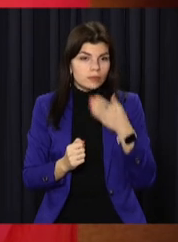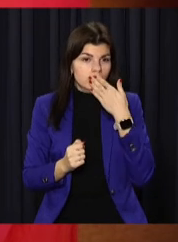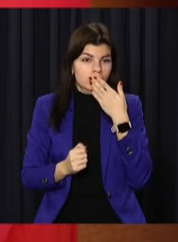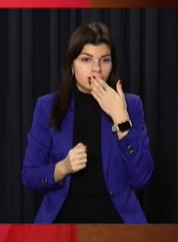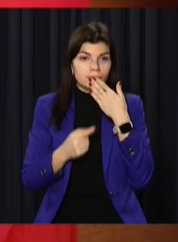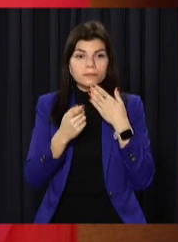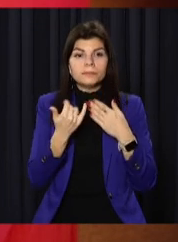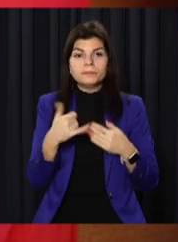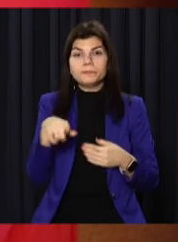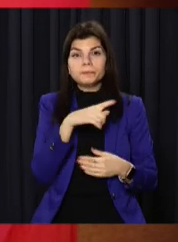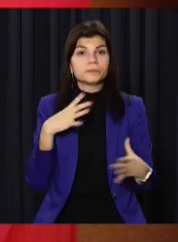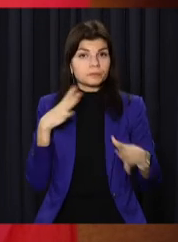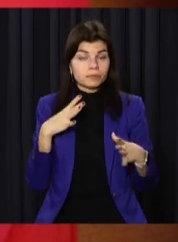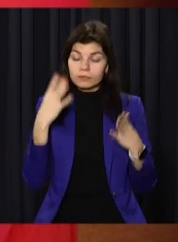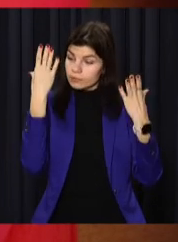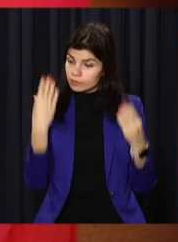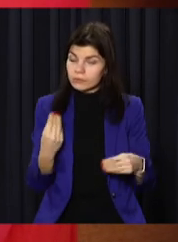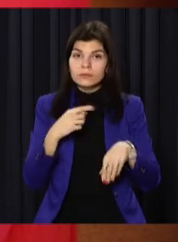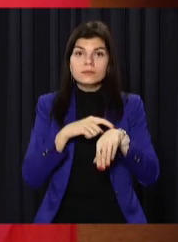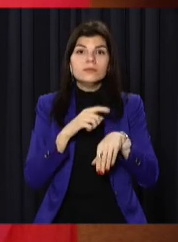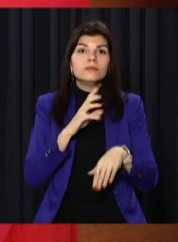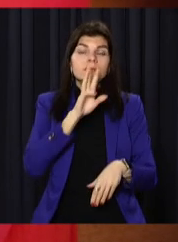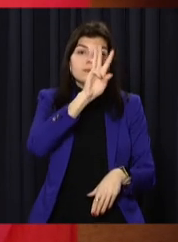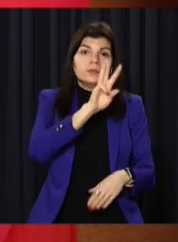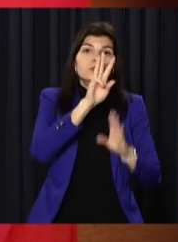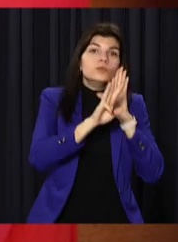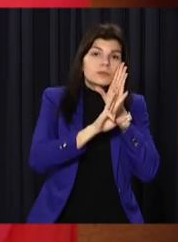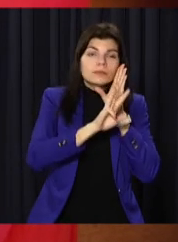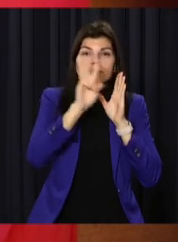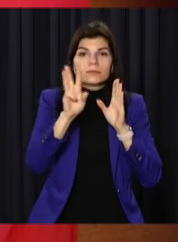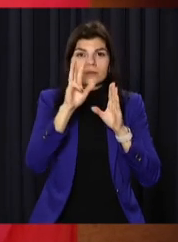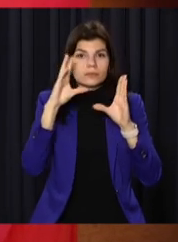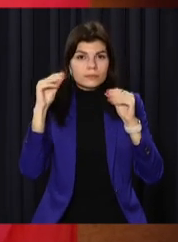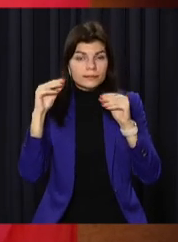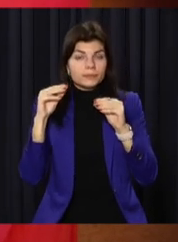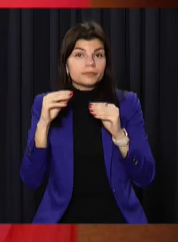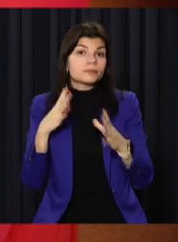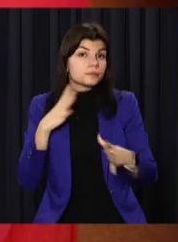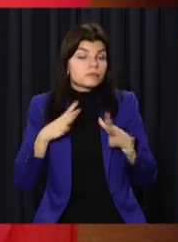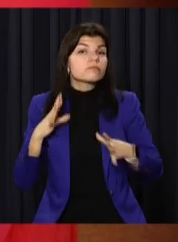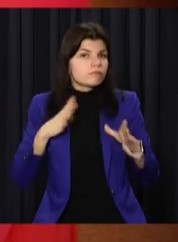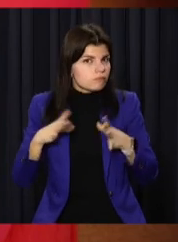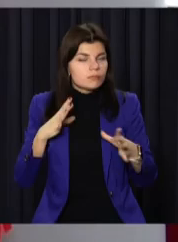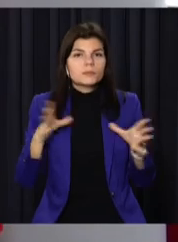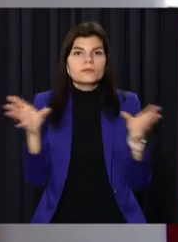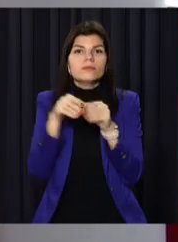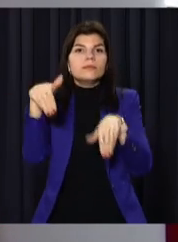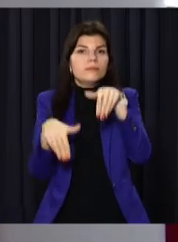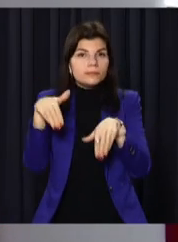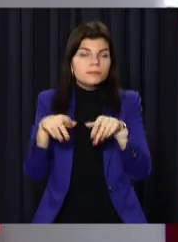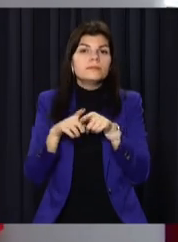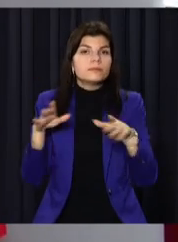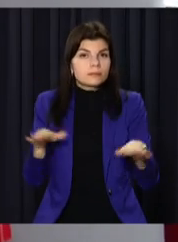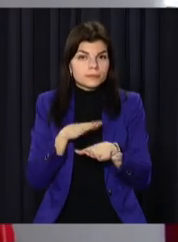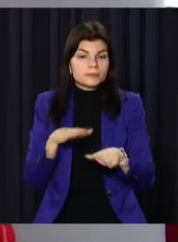оркестром, має по дві репетиції в день. Трьохчасовую утром, трьохчасовую вечором, до 9 часов вечора. В середині дня ми репетируємо з балетом. Тетяна